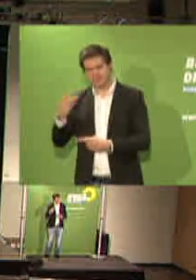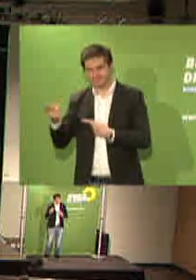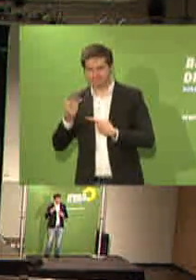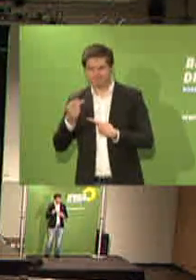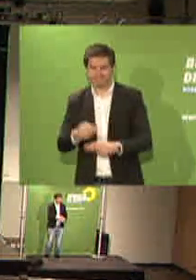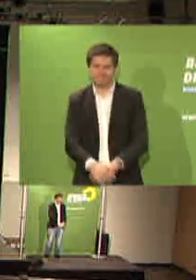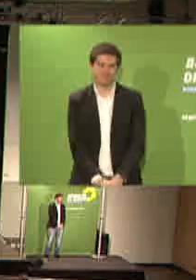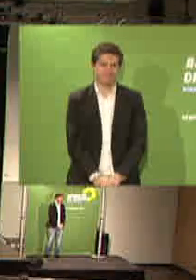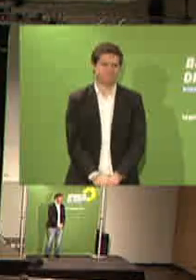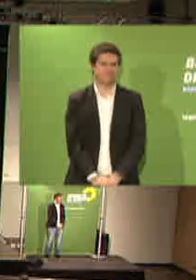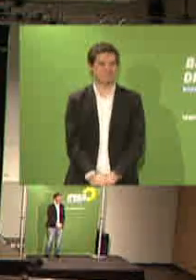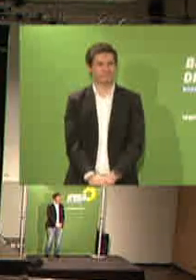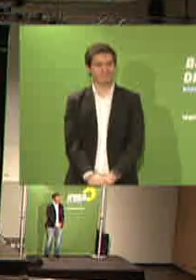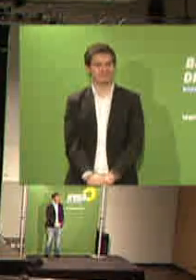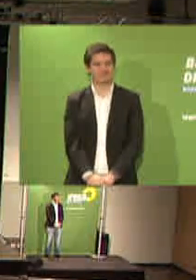Ja.